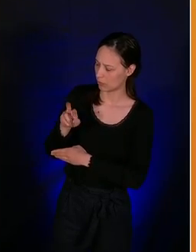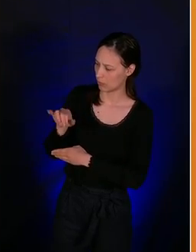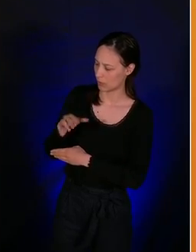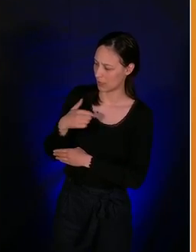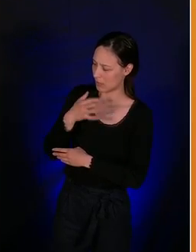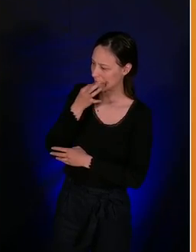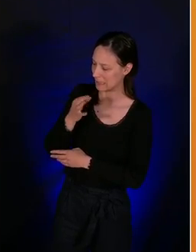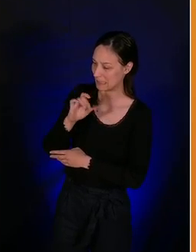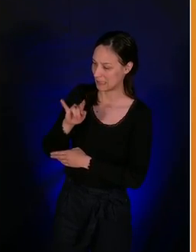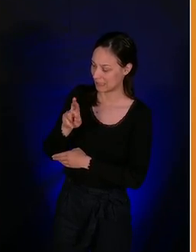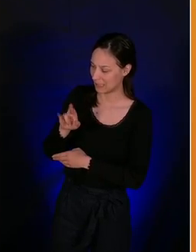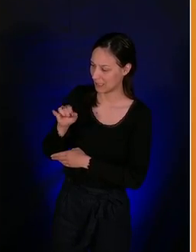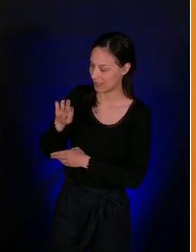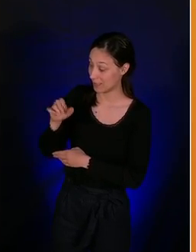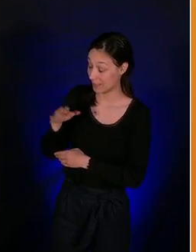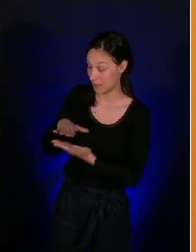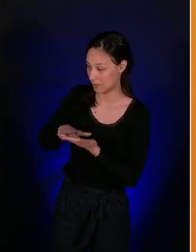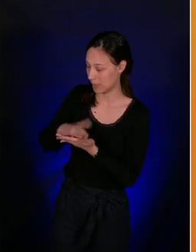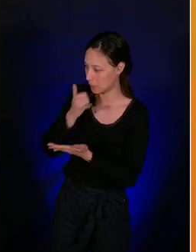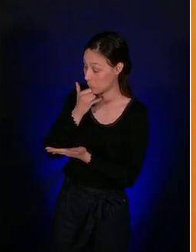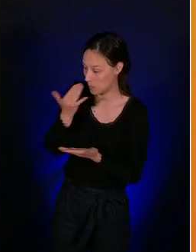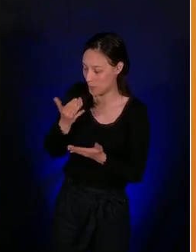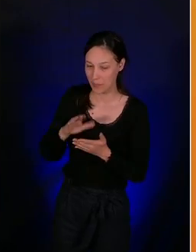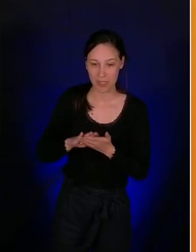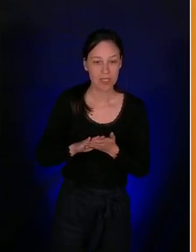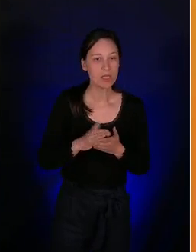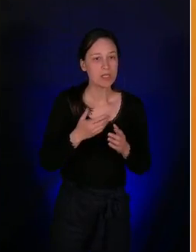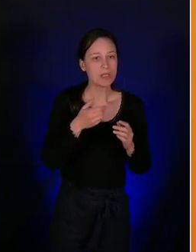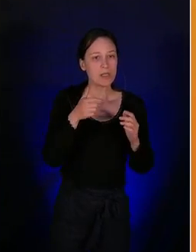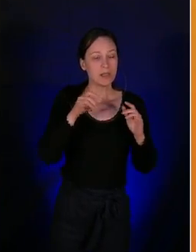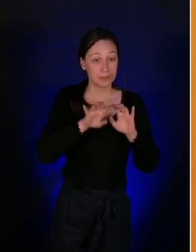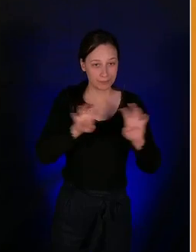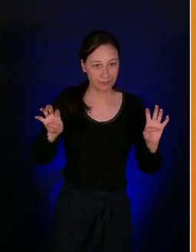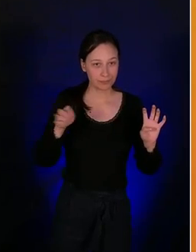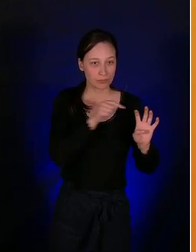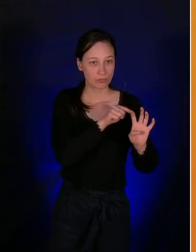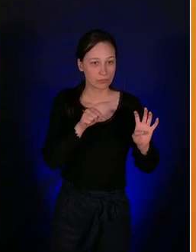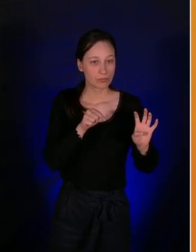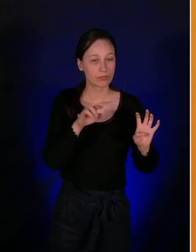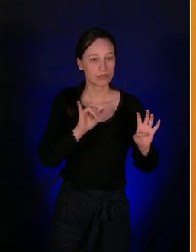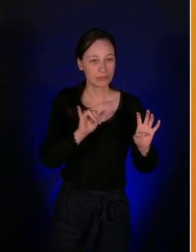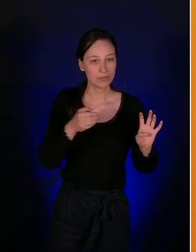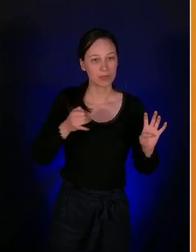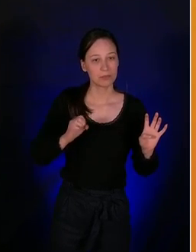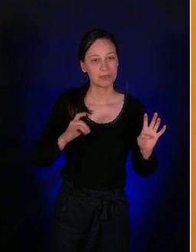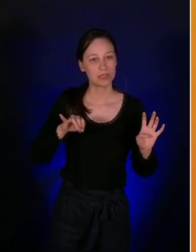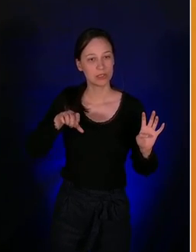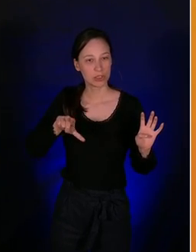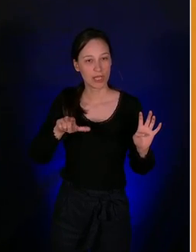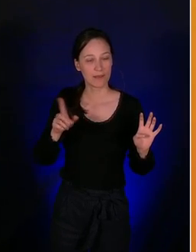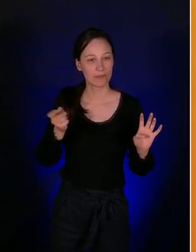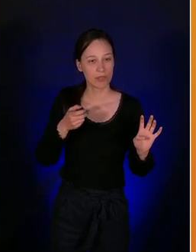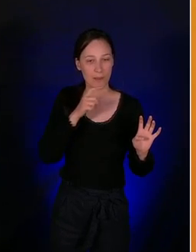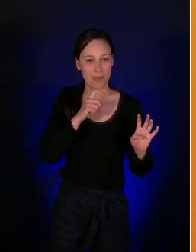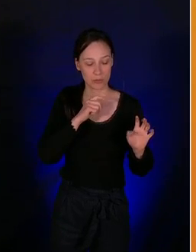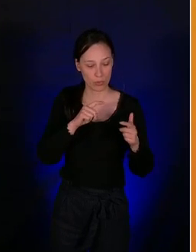plus. Sont à la tribune, donc, une partie de la commission documents d'orientation, et notamment Michel Molzin des Métaux, Emmanuel